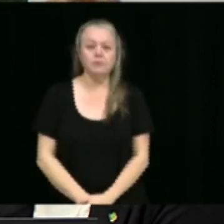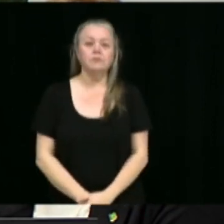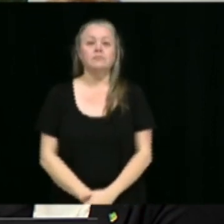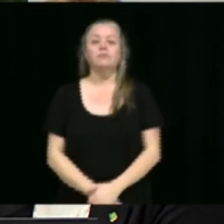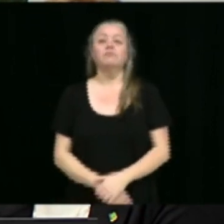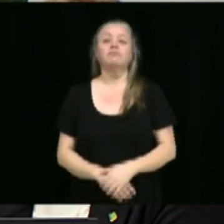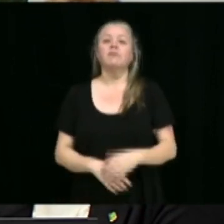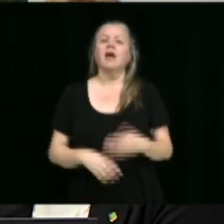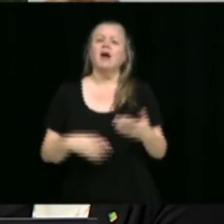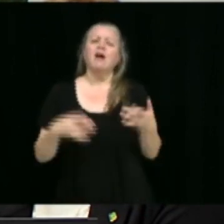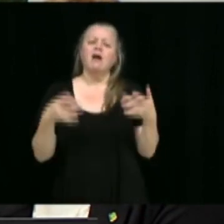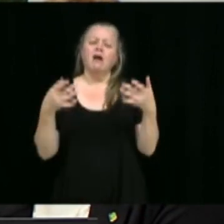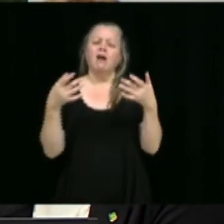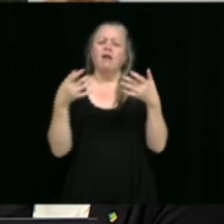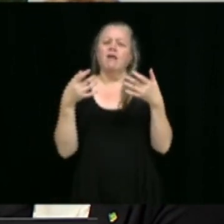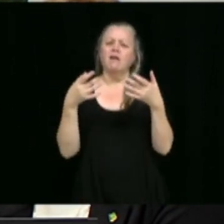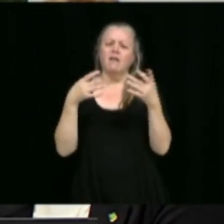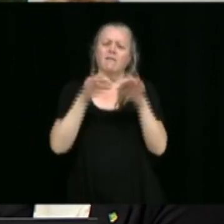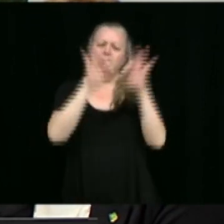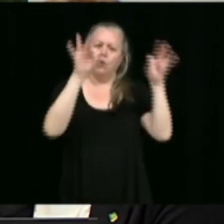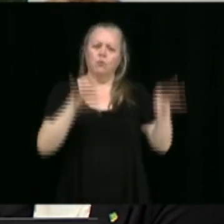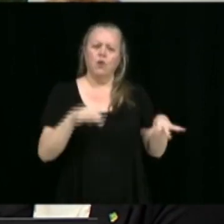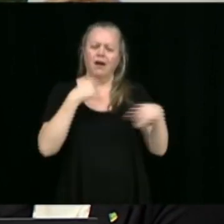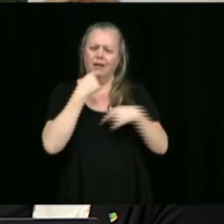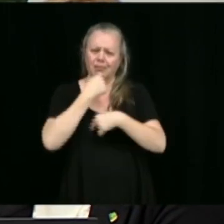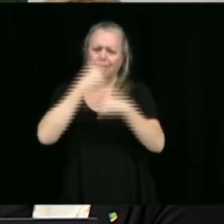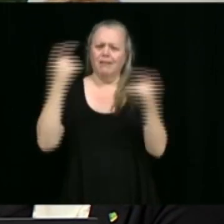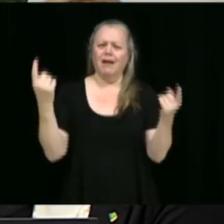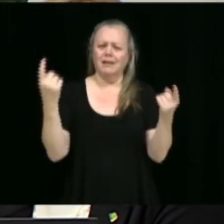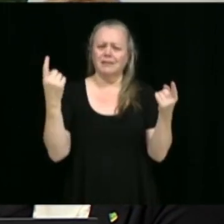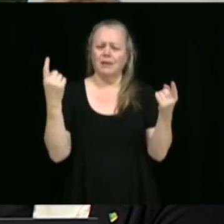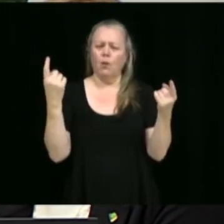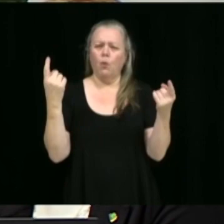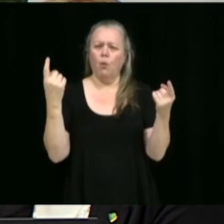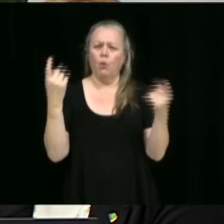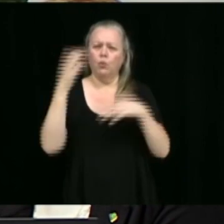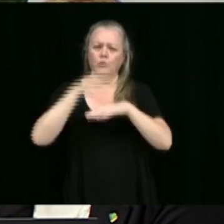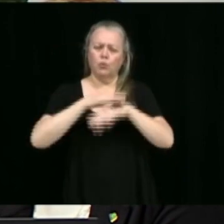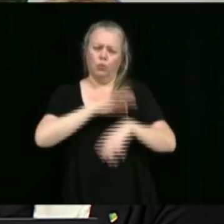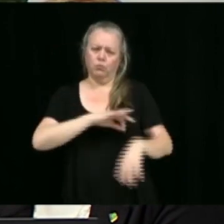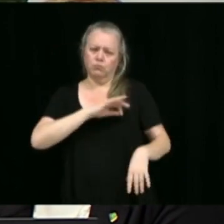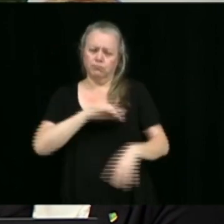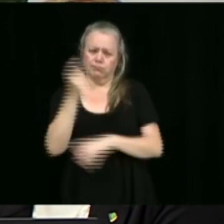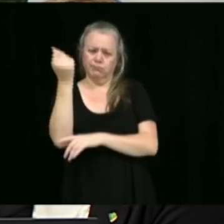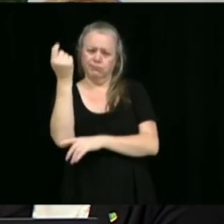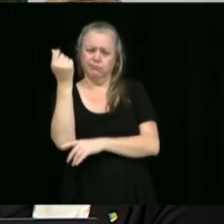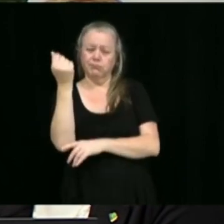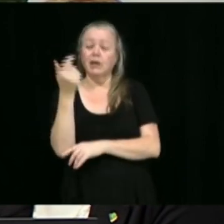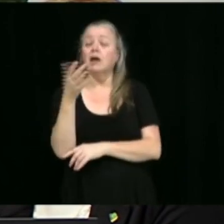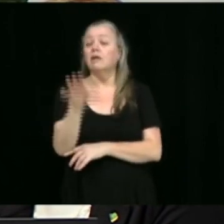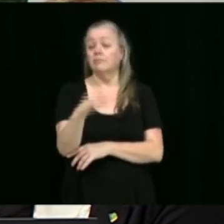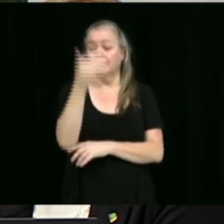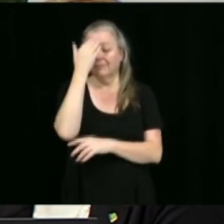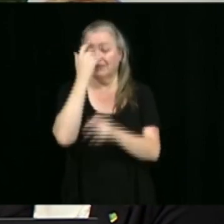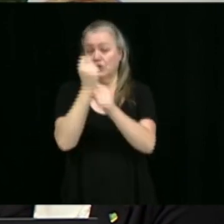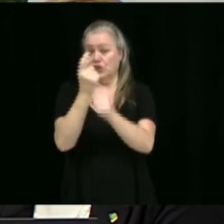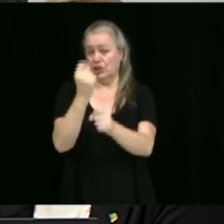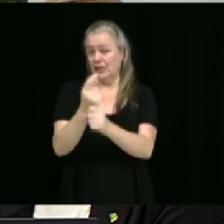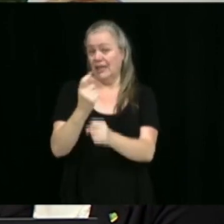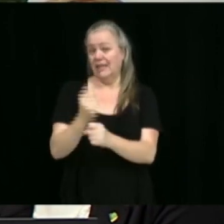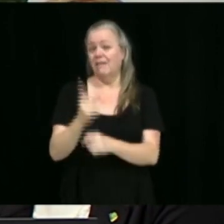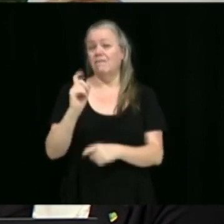Dépôt des formules de déclaration des intérêts pécuniaires des membres du conseil municipal. Donc, il s'agit d'une obligation légale de les déposer annuellement.